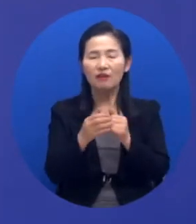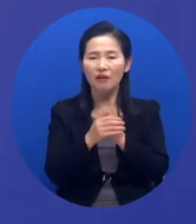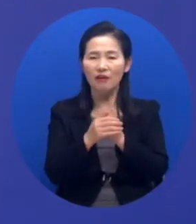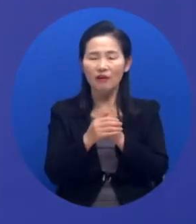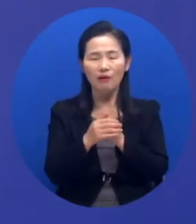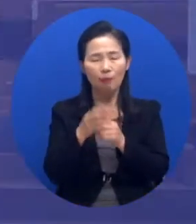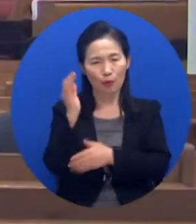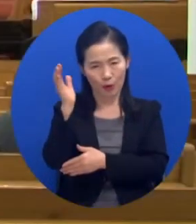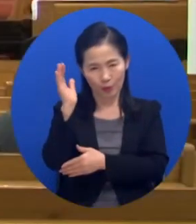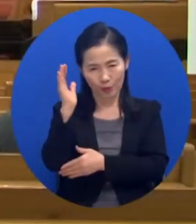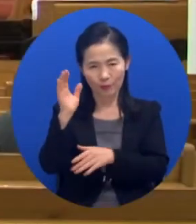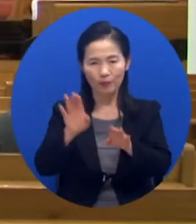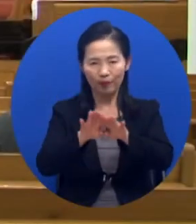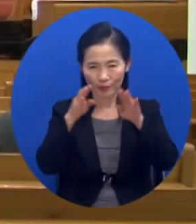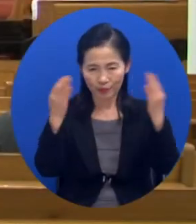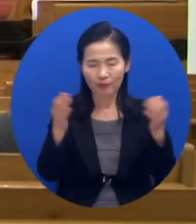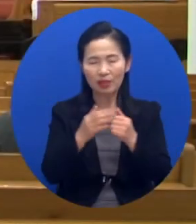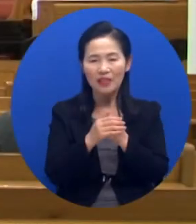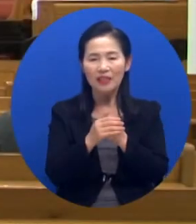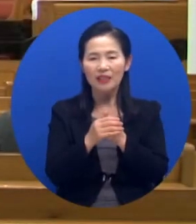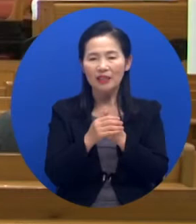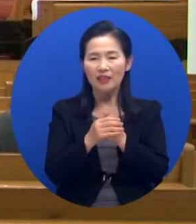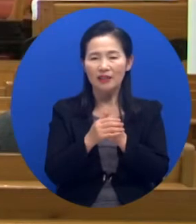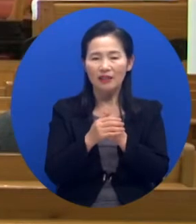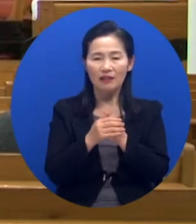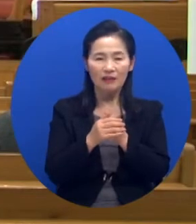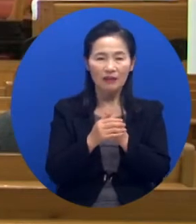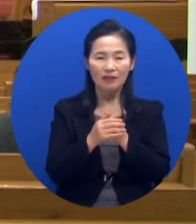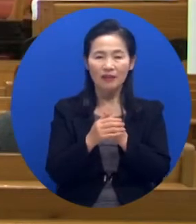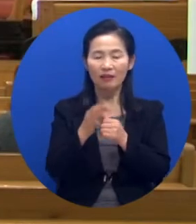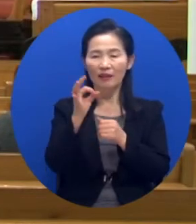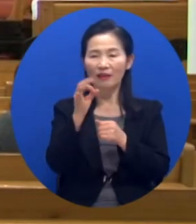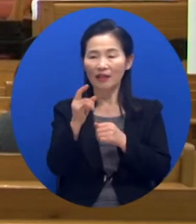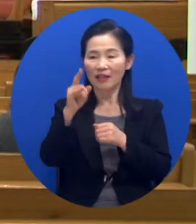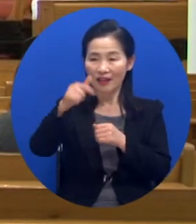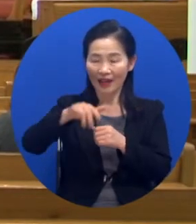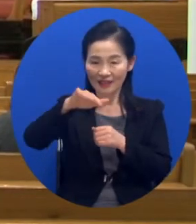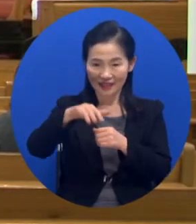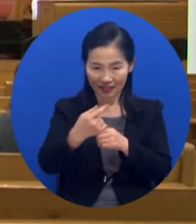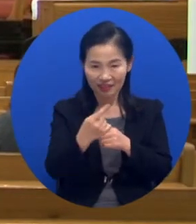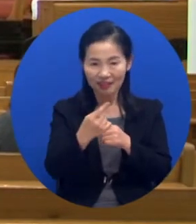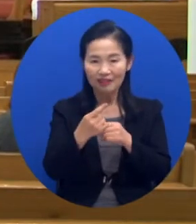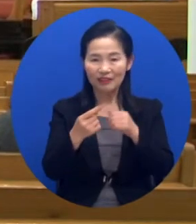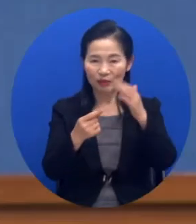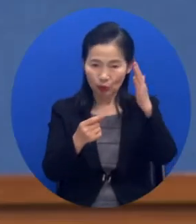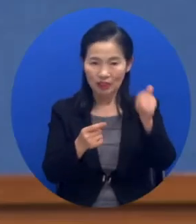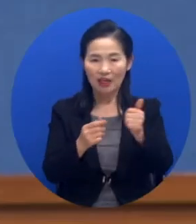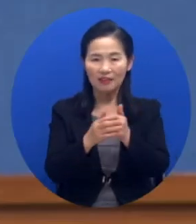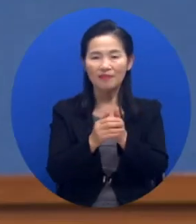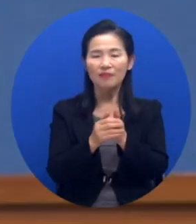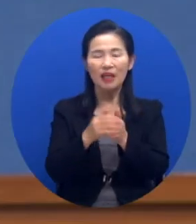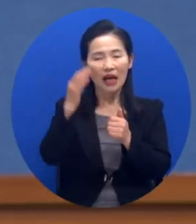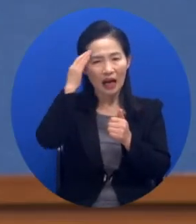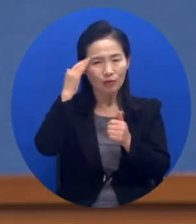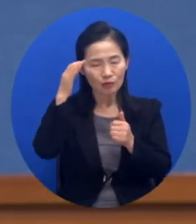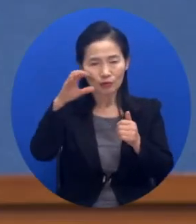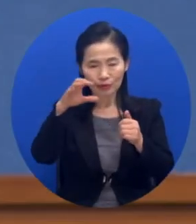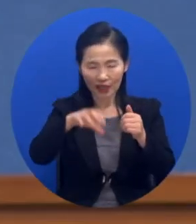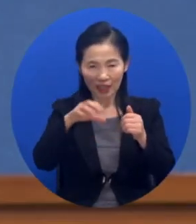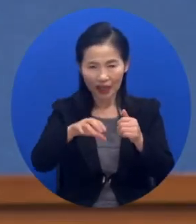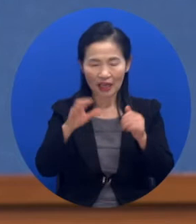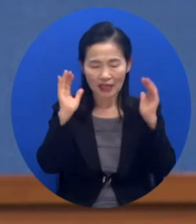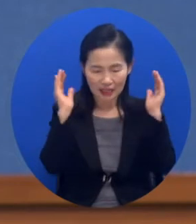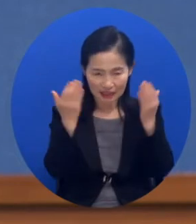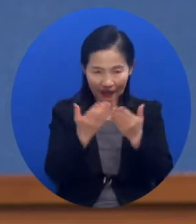개최했습니다 액츠 정후 총장의 개회 말씀에 이어 한국 에이스 난 디아스포라 무슬림